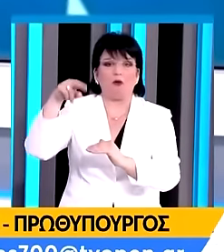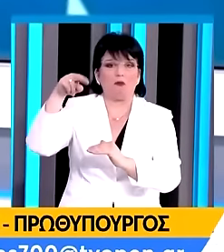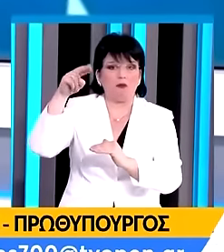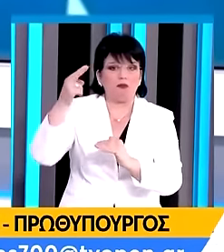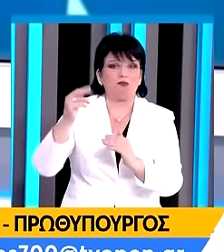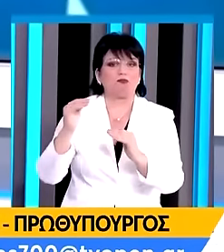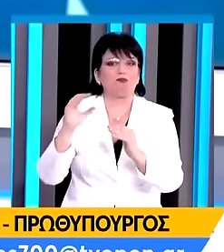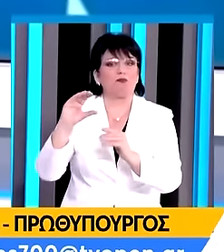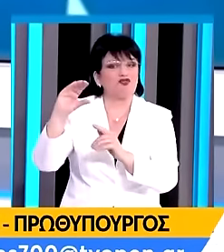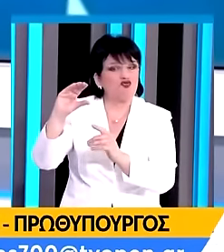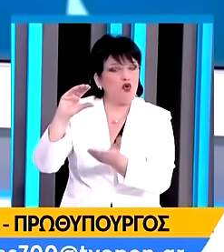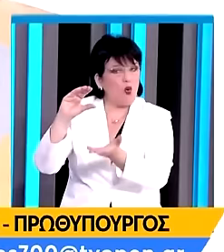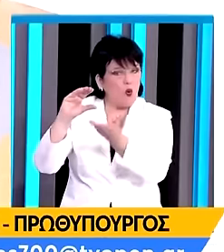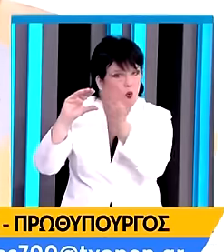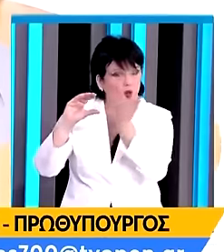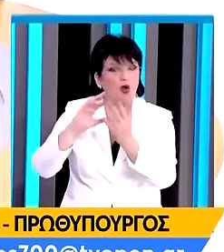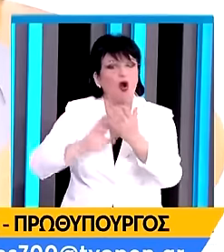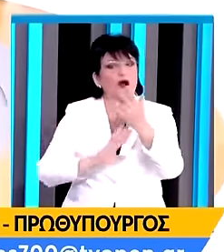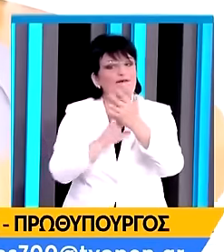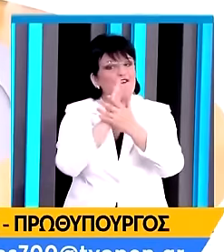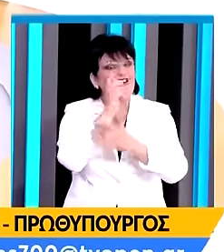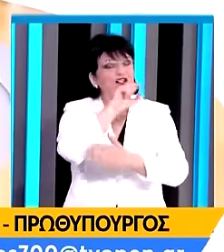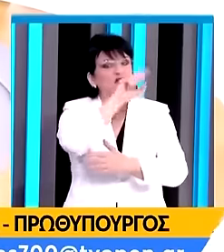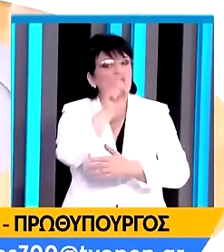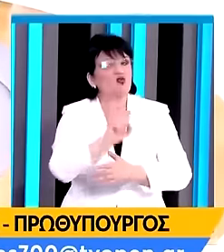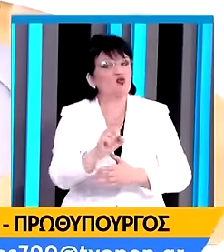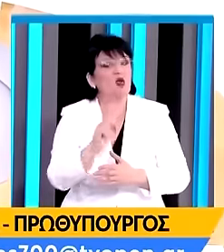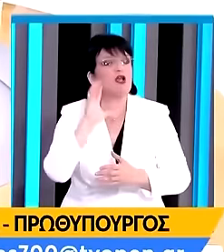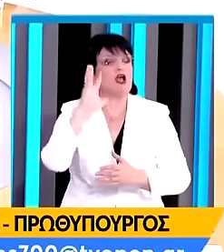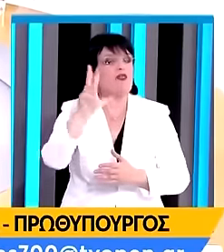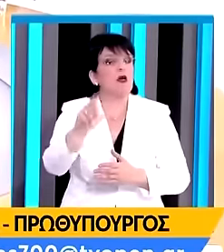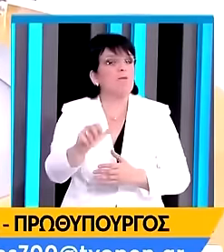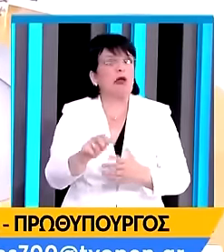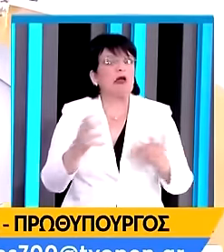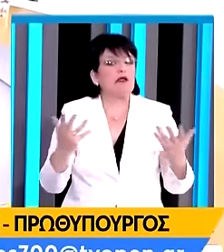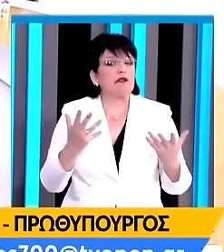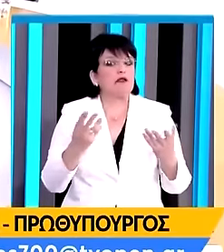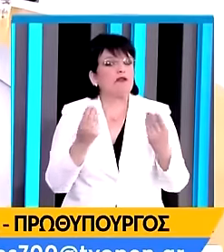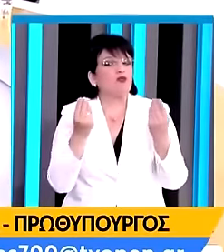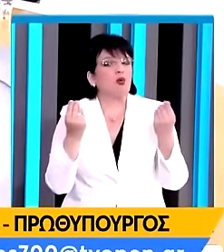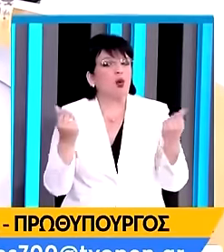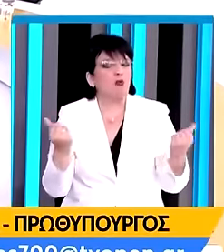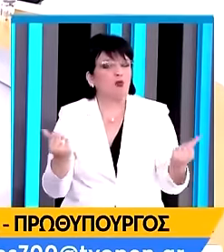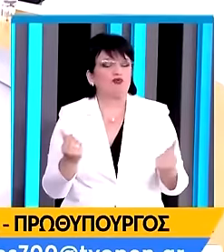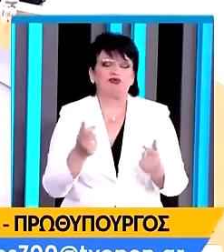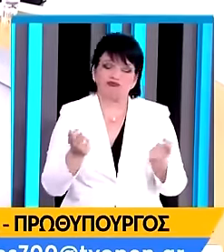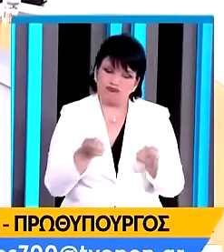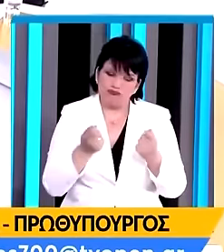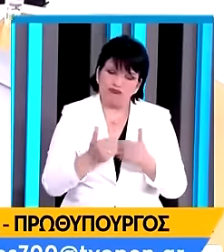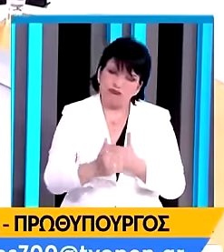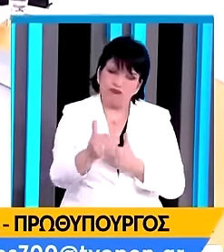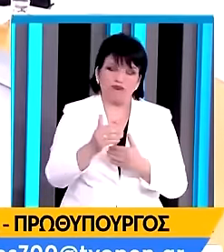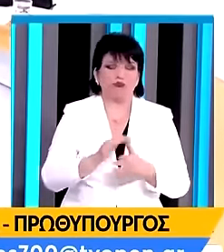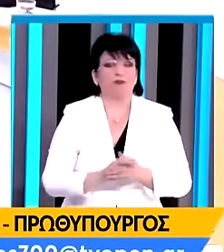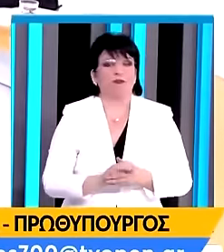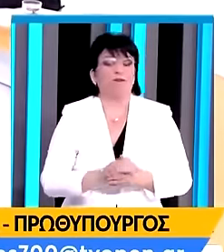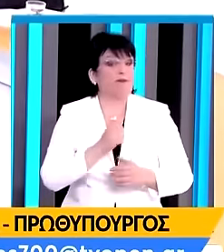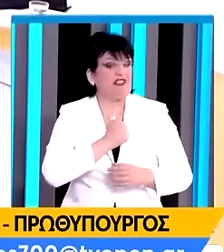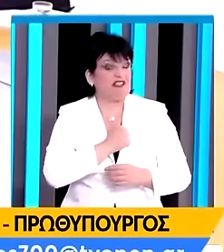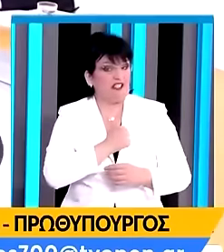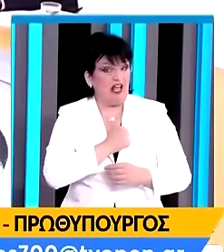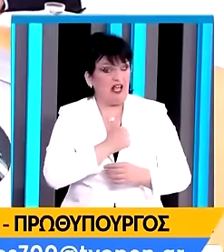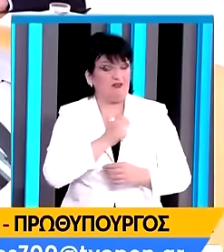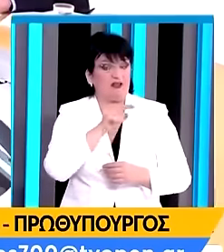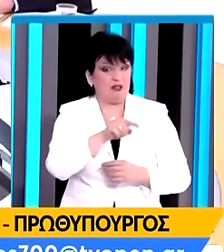διαθέσιμο εισόδημα, για να βελτιώσουμε την καθημερινότητα του πολίτη. Αυτή είναι η υποχρέωσή μας και αυτό θα κάνουμε. Θεωρείτε ότι αυτό,